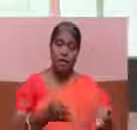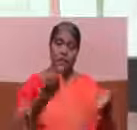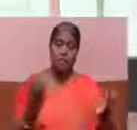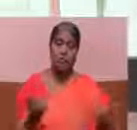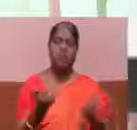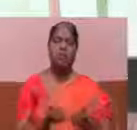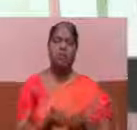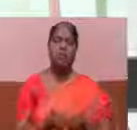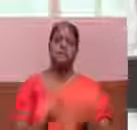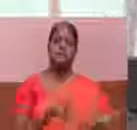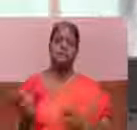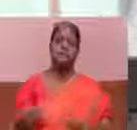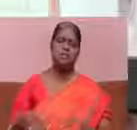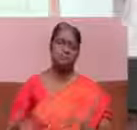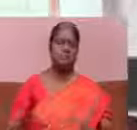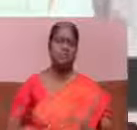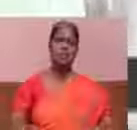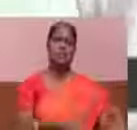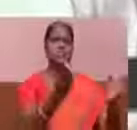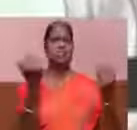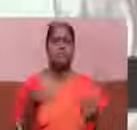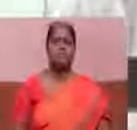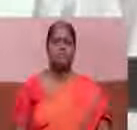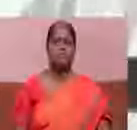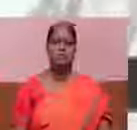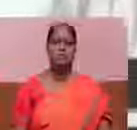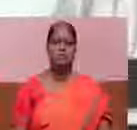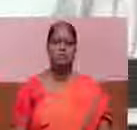அதனால் இந்த தடுப்பை எடுத்துகிட்டு இங்கேருந்தே வரிசையை வச்சுக்கலாம்ப்பா.